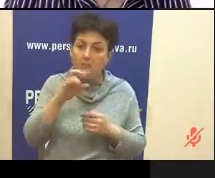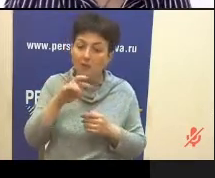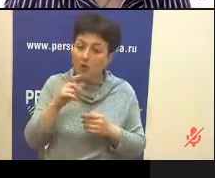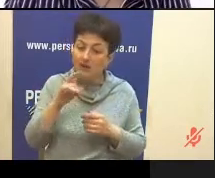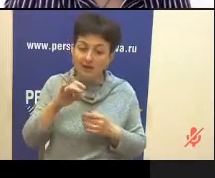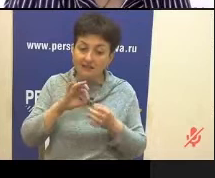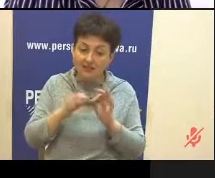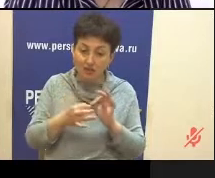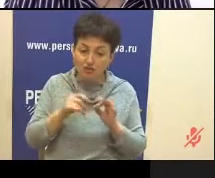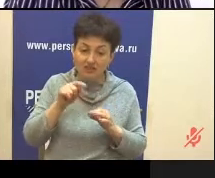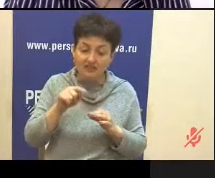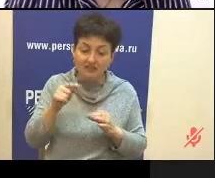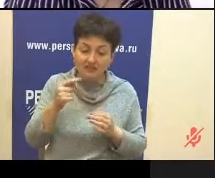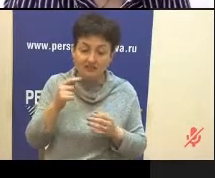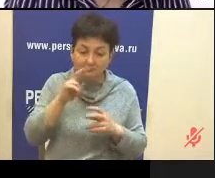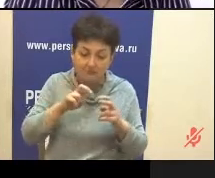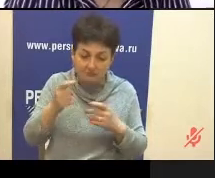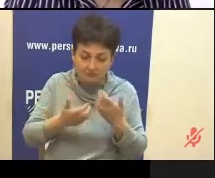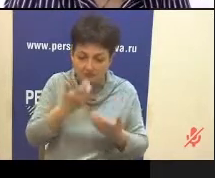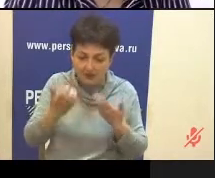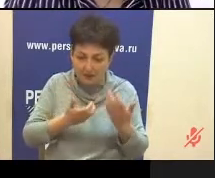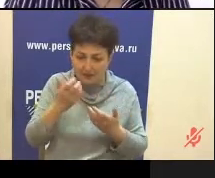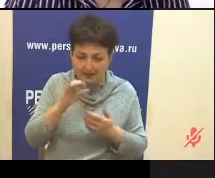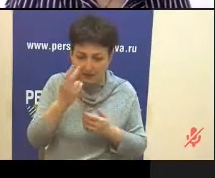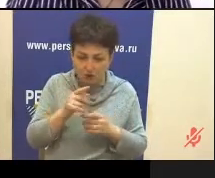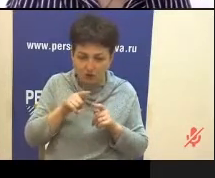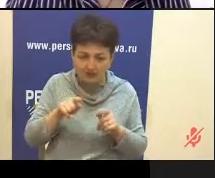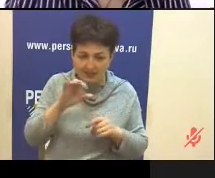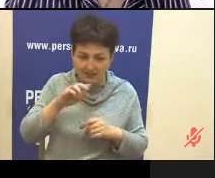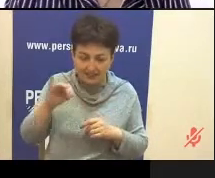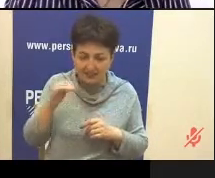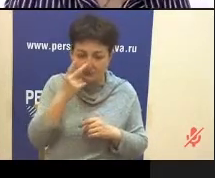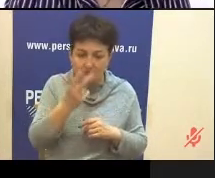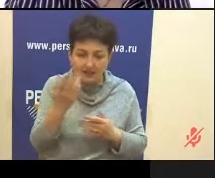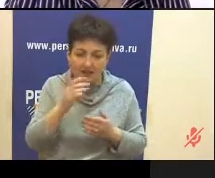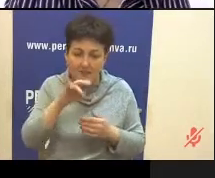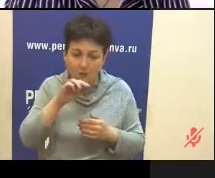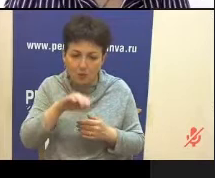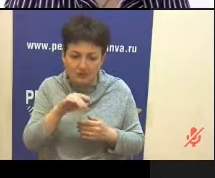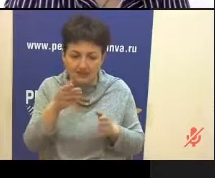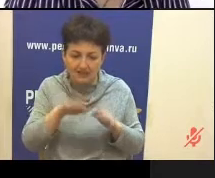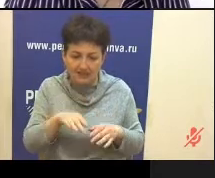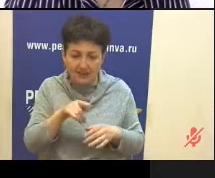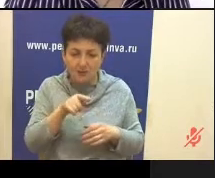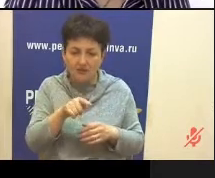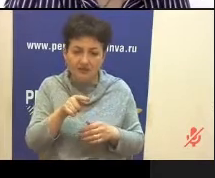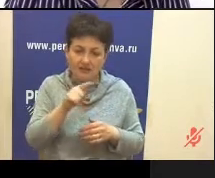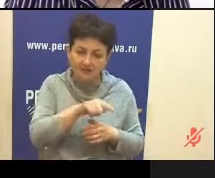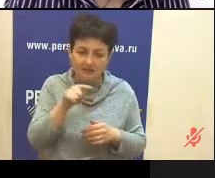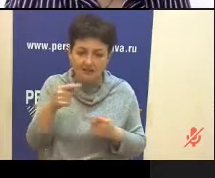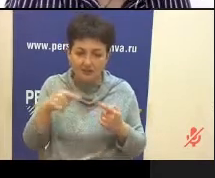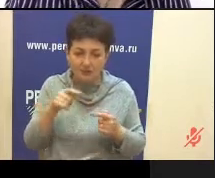блогерами гораздо сложнее. Здесь предстоит покопаться в социальных сетях, посмотреть, какие посты под вами оставляют те или